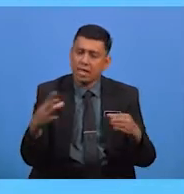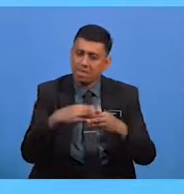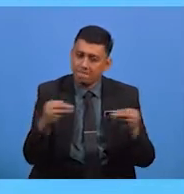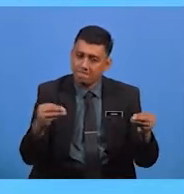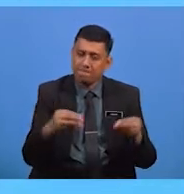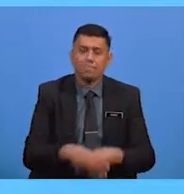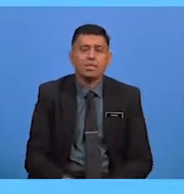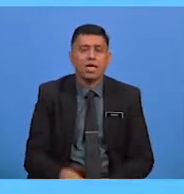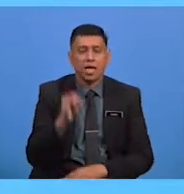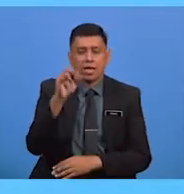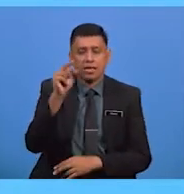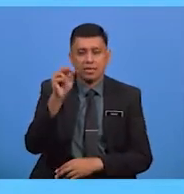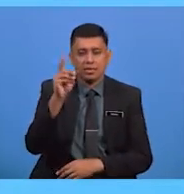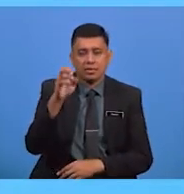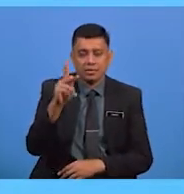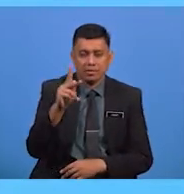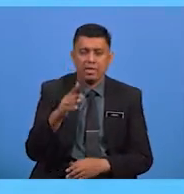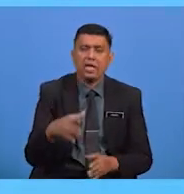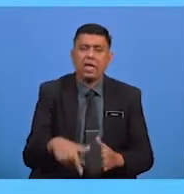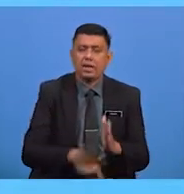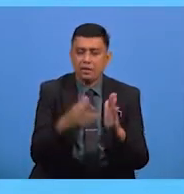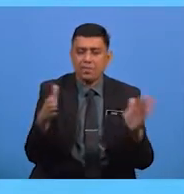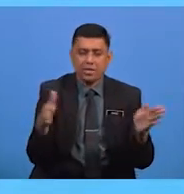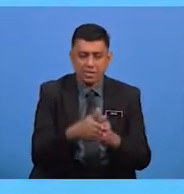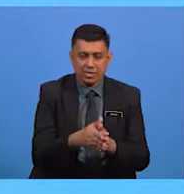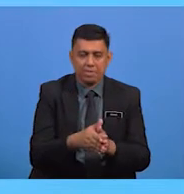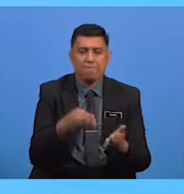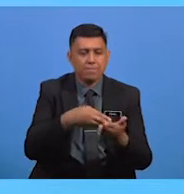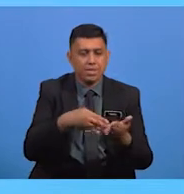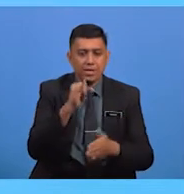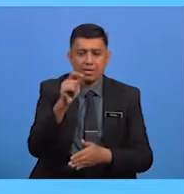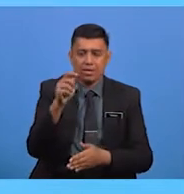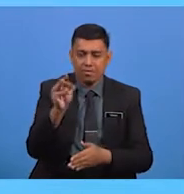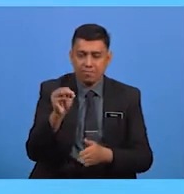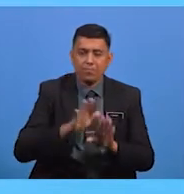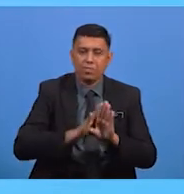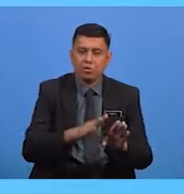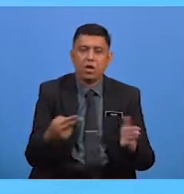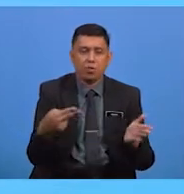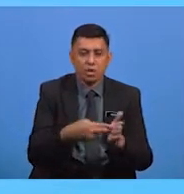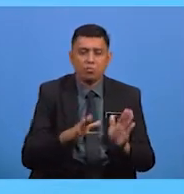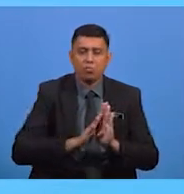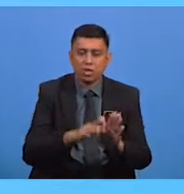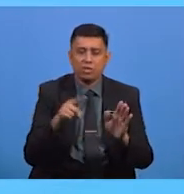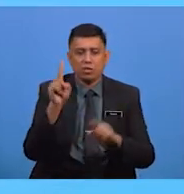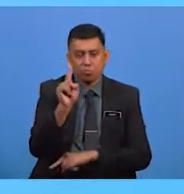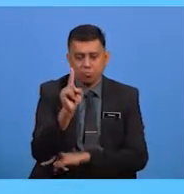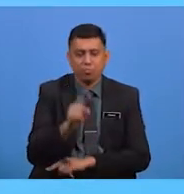iaitu indeks lebih kecil daripada bil item tolak ulang tolak